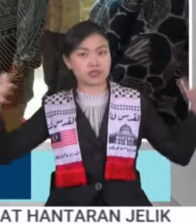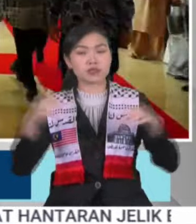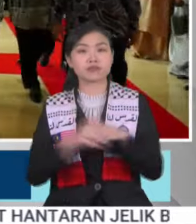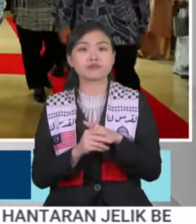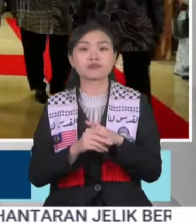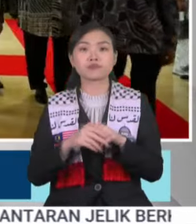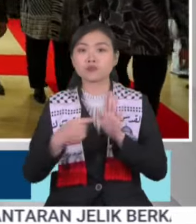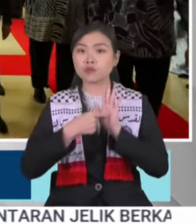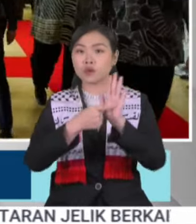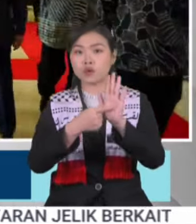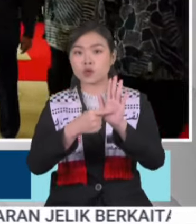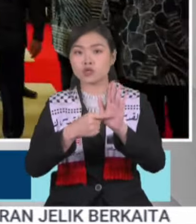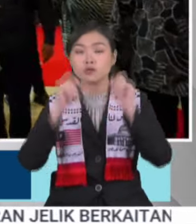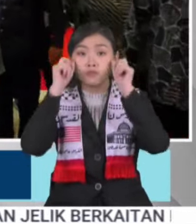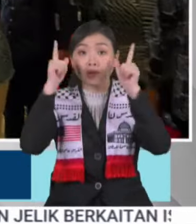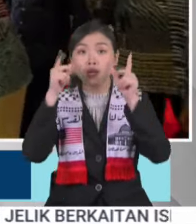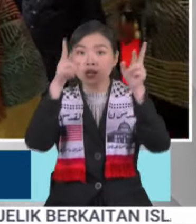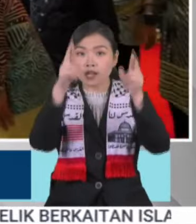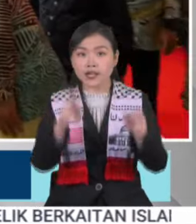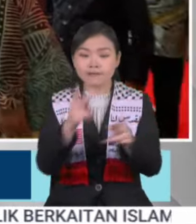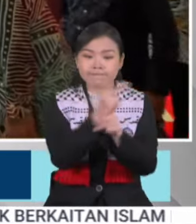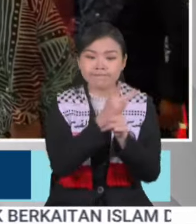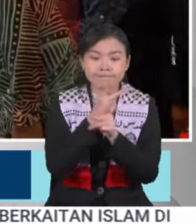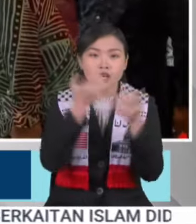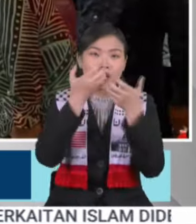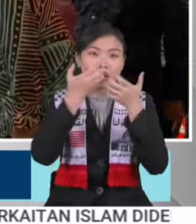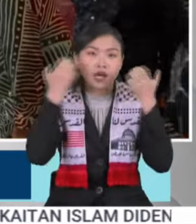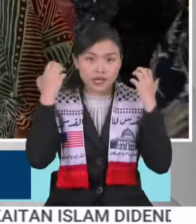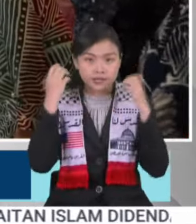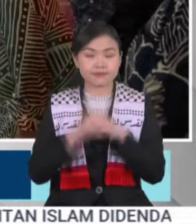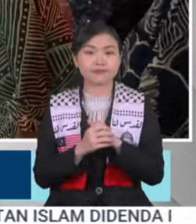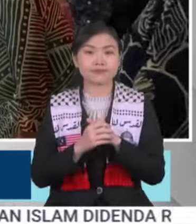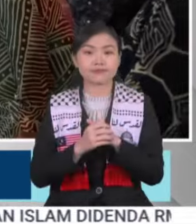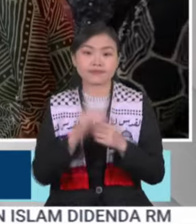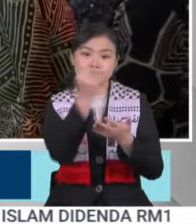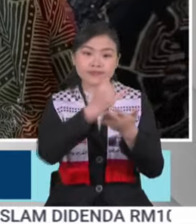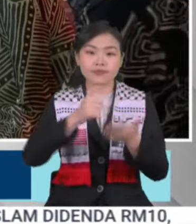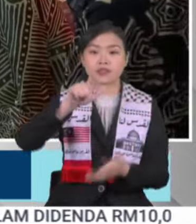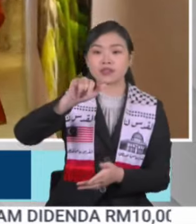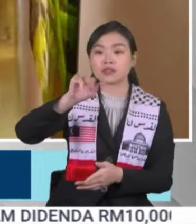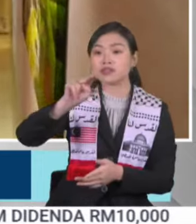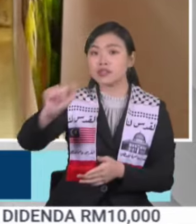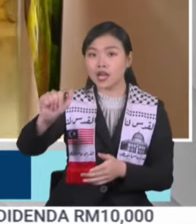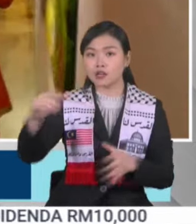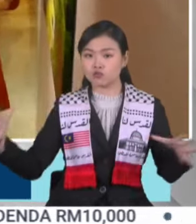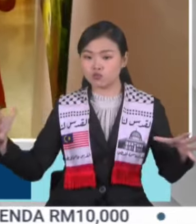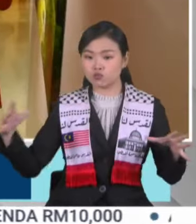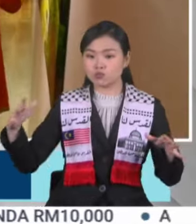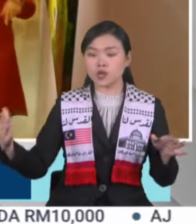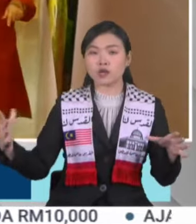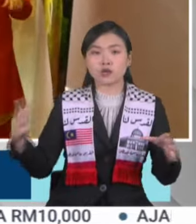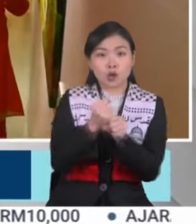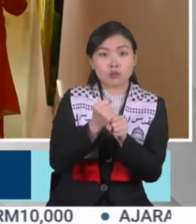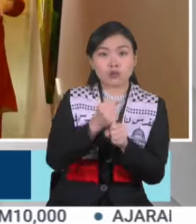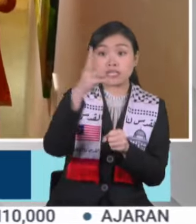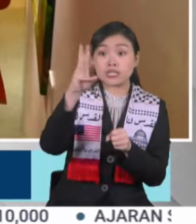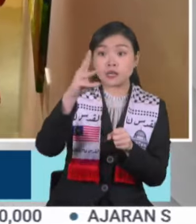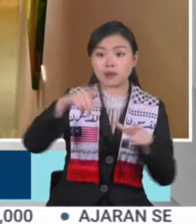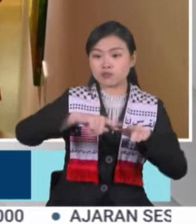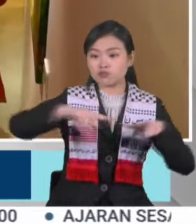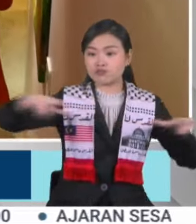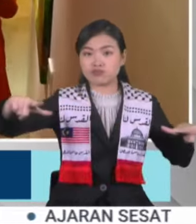tingkatkan kesedaran rakyat memelihara spesies yang kian terancam itu. Hasil karya Lina Ali yang menggabungkan 16 kanvas dengan